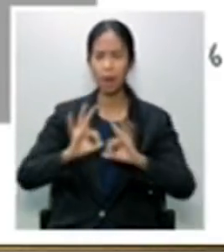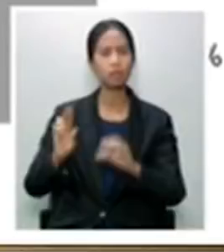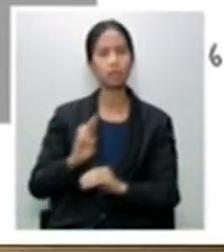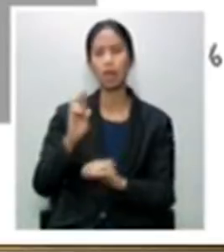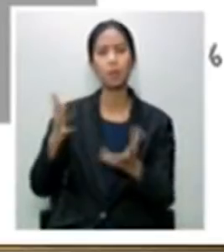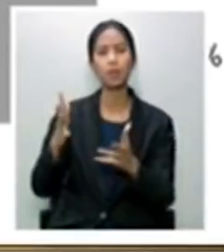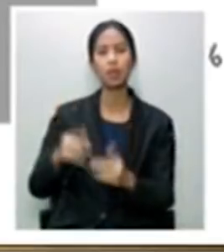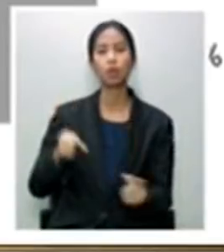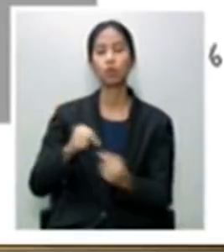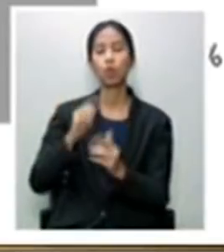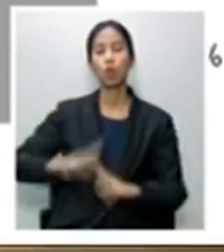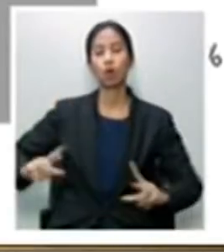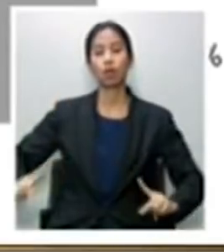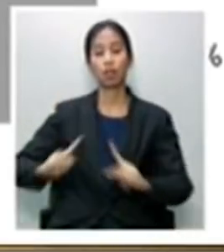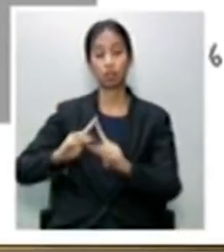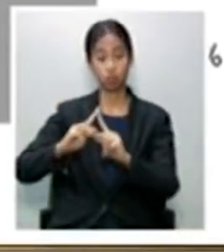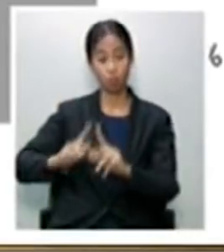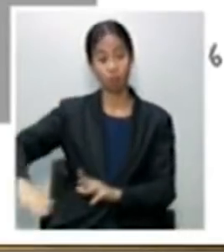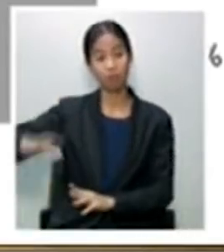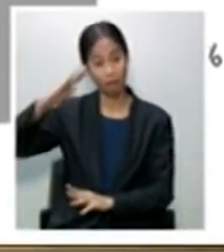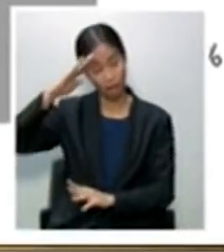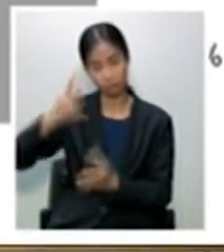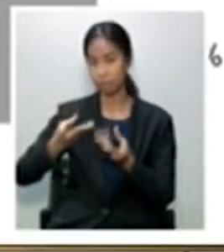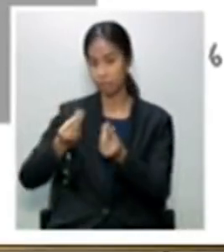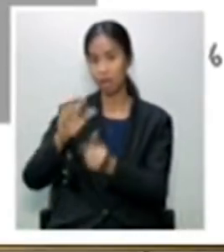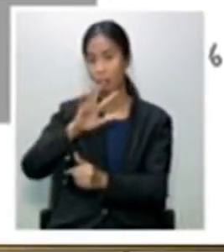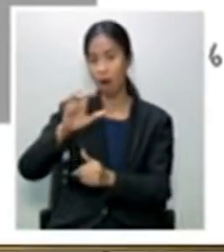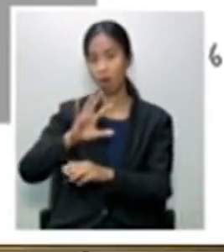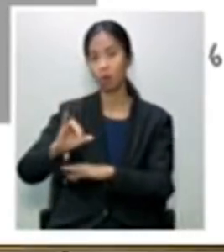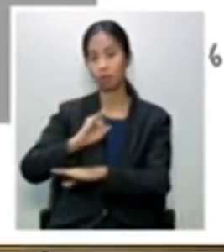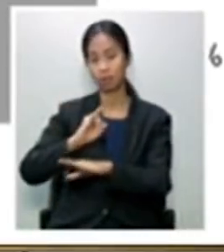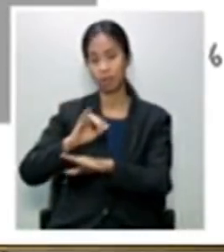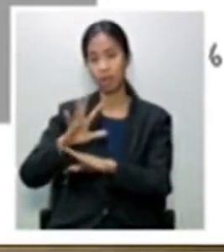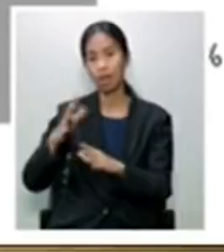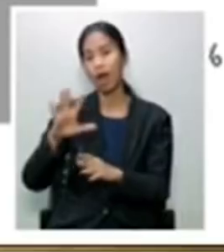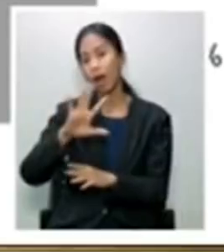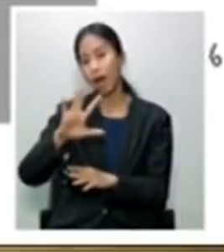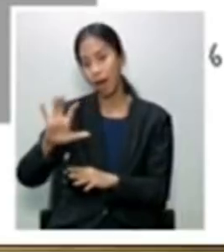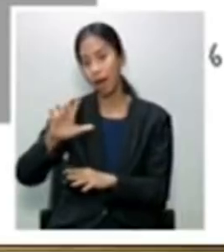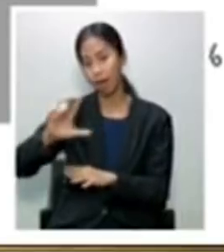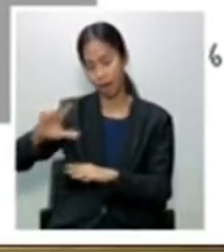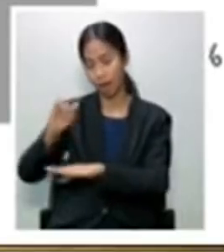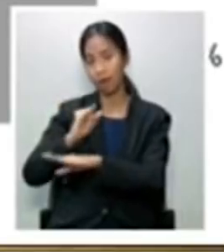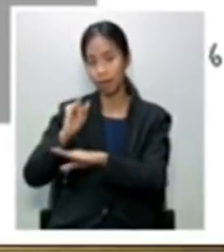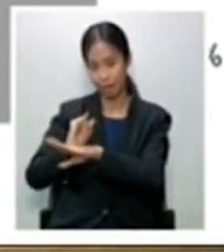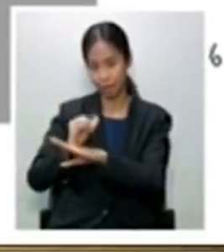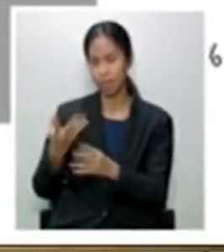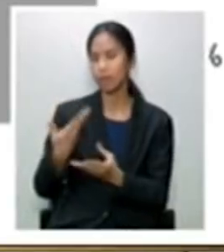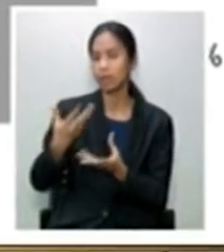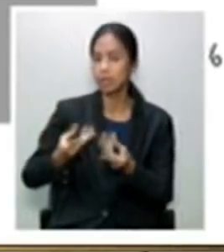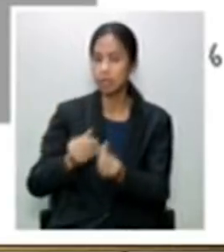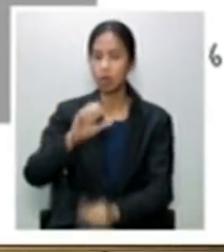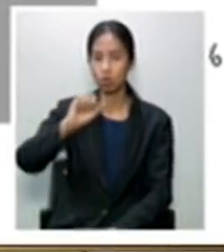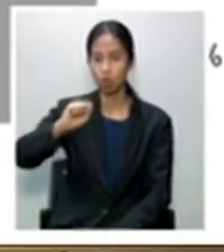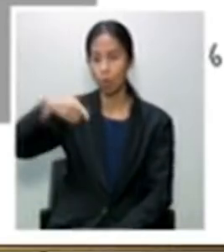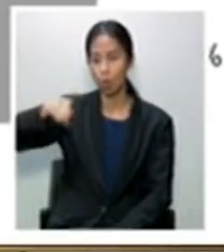มมีที่ดินอยู่5ล้านไร่ที่ดินราชพัสดุบวกที่ดินของกระทรวงมหาดไทยรวมกัน10ล้านไร่สปก. 30ล้านไร่ถูกน